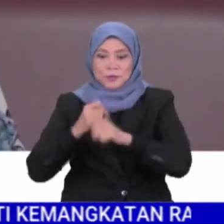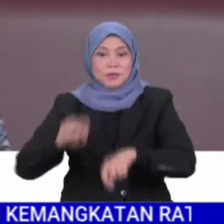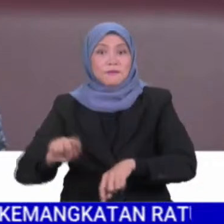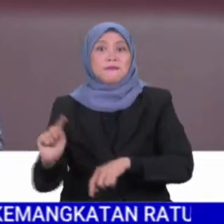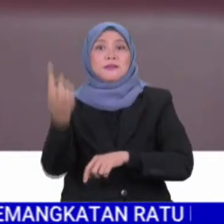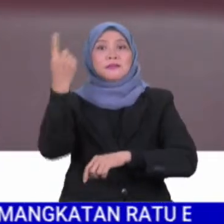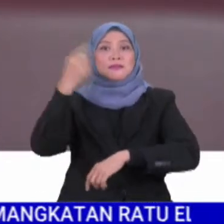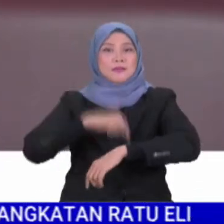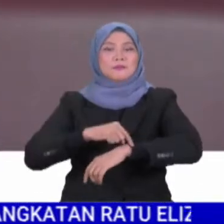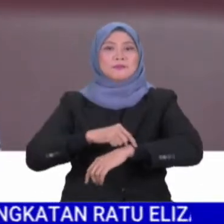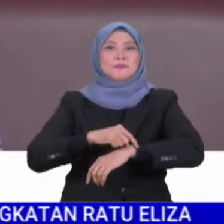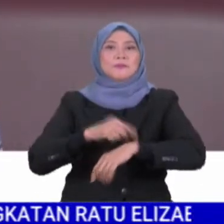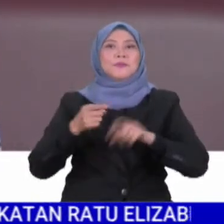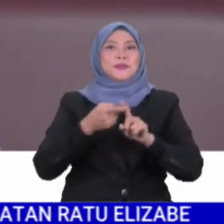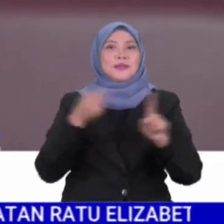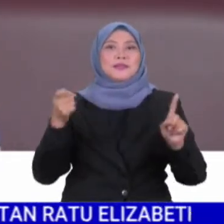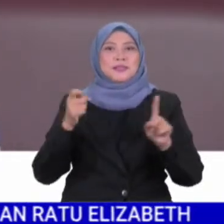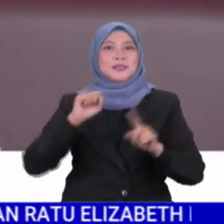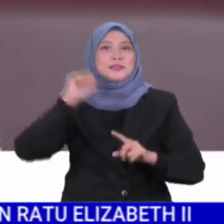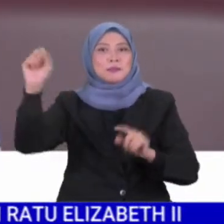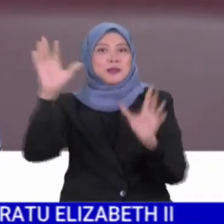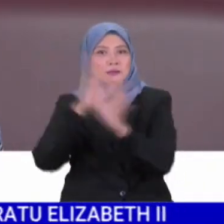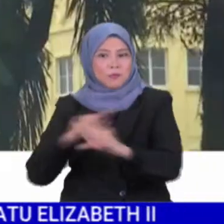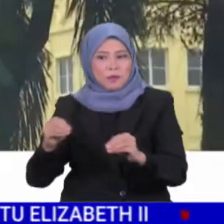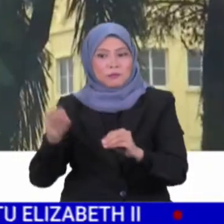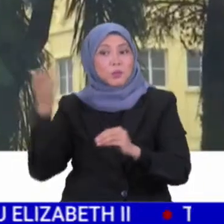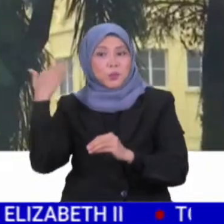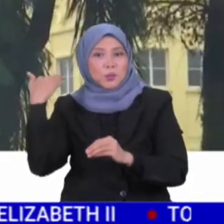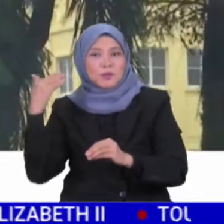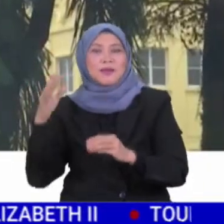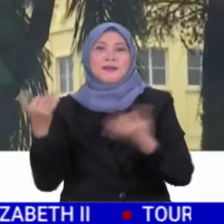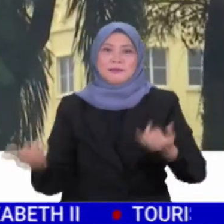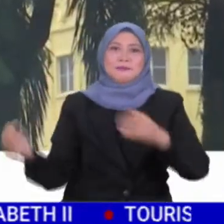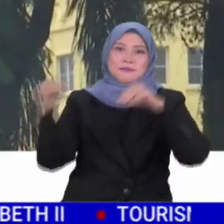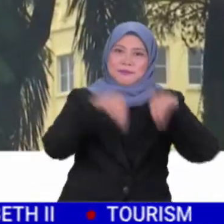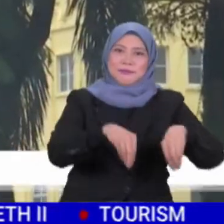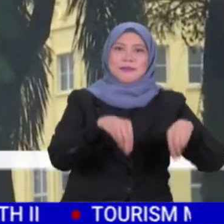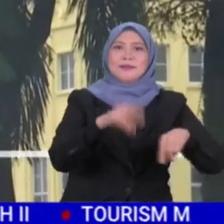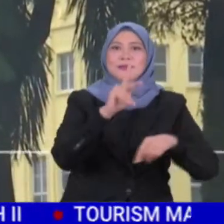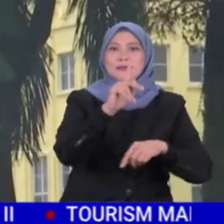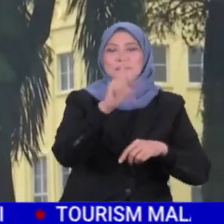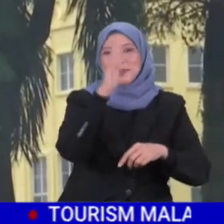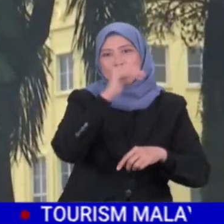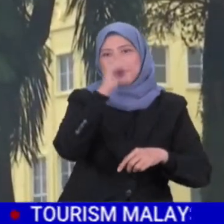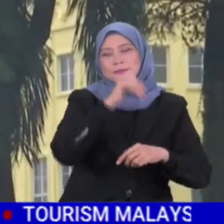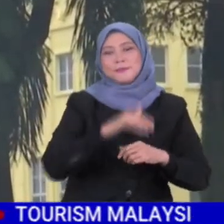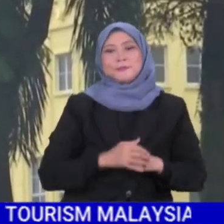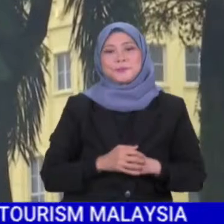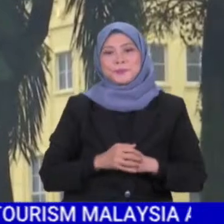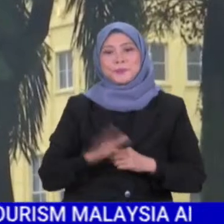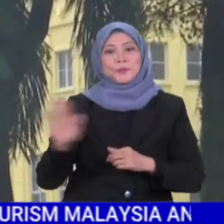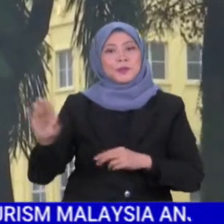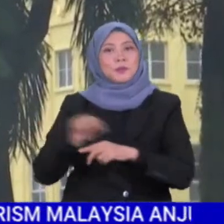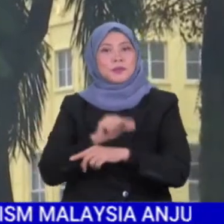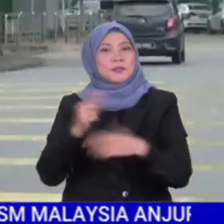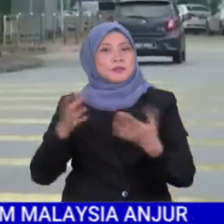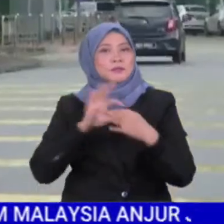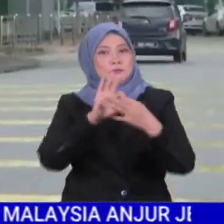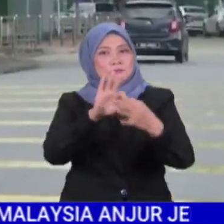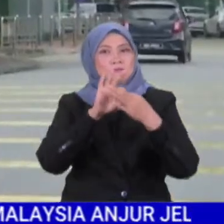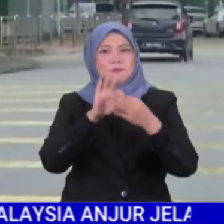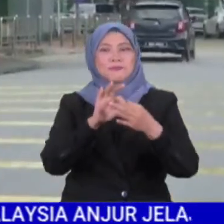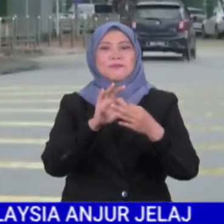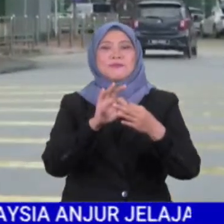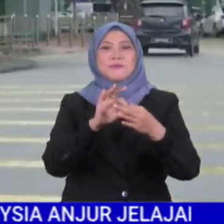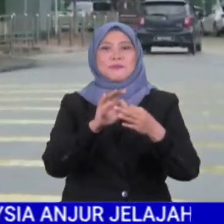kali diadakan di luar daripada Sabah dan Sarawak inilah. Pihaknya turut menggunakan pendekatan bersama rakan strategik